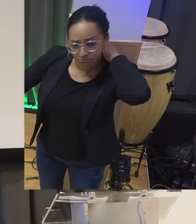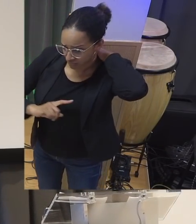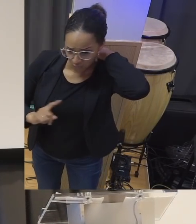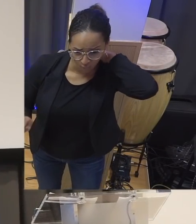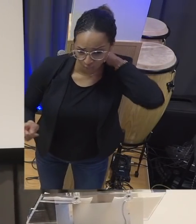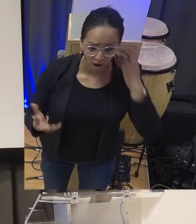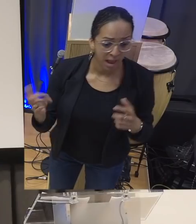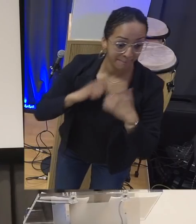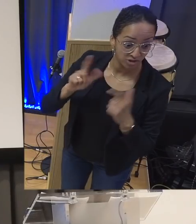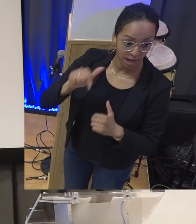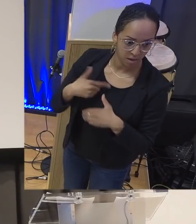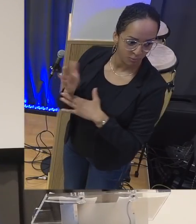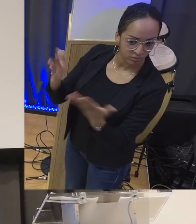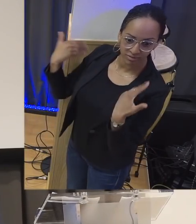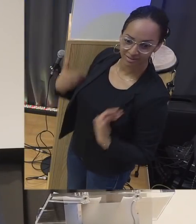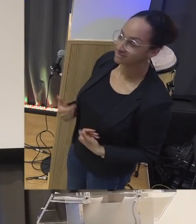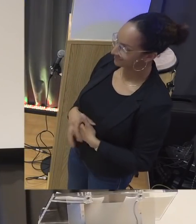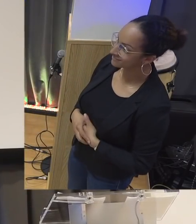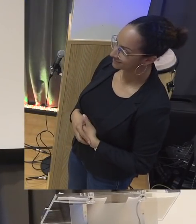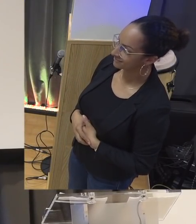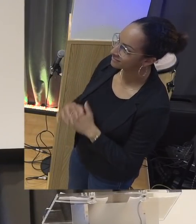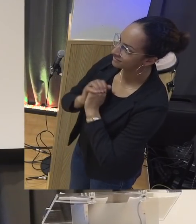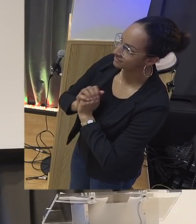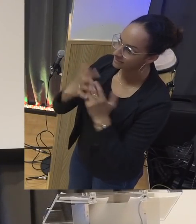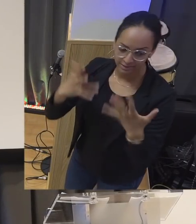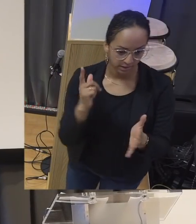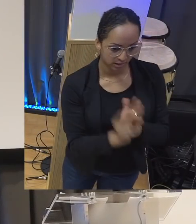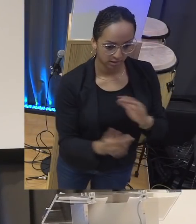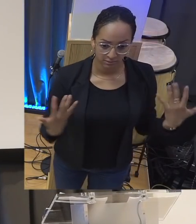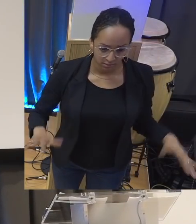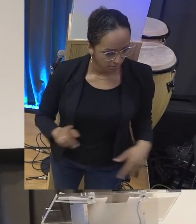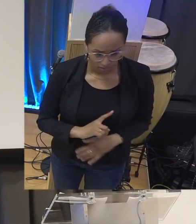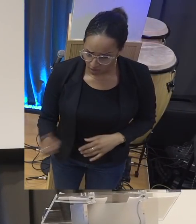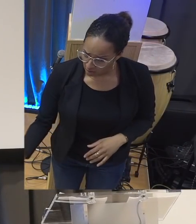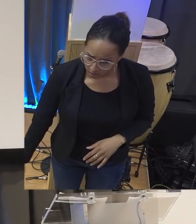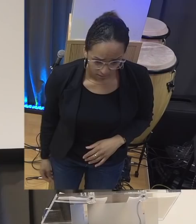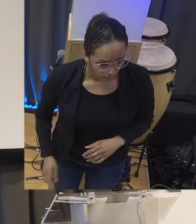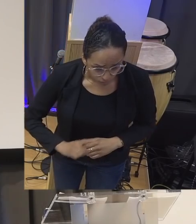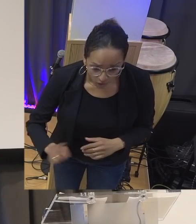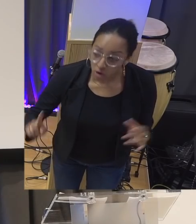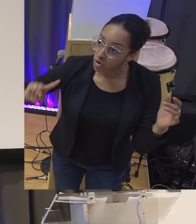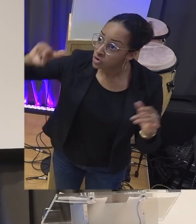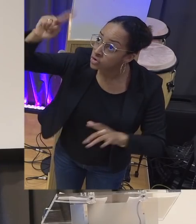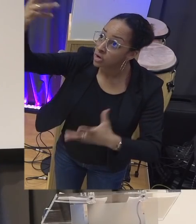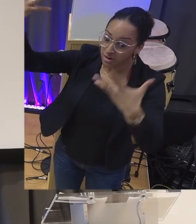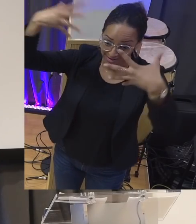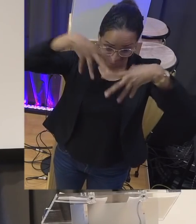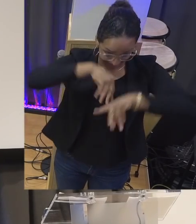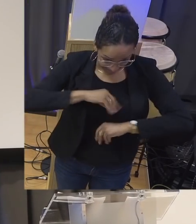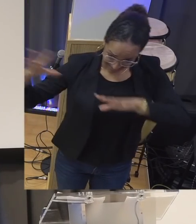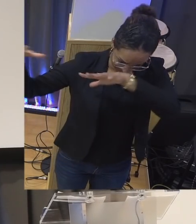pasteur. Mais Dieu désire réellement s'installer, demeurer. Dans ma culture sémite